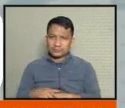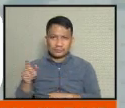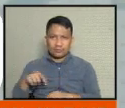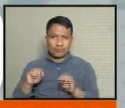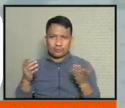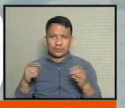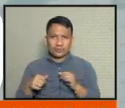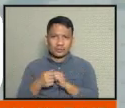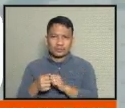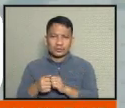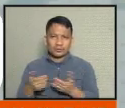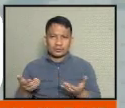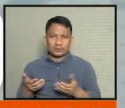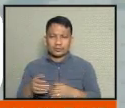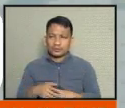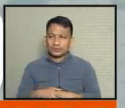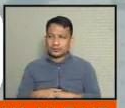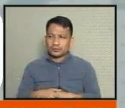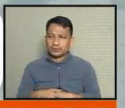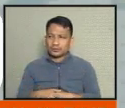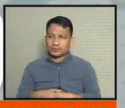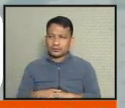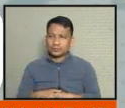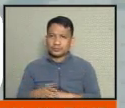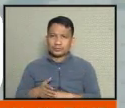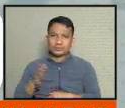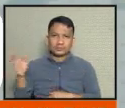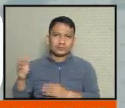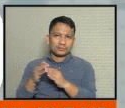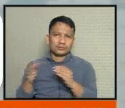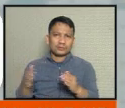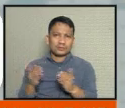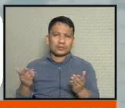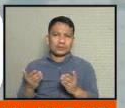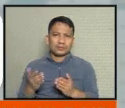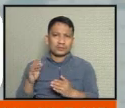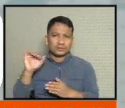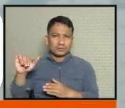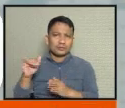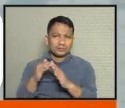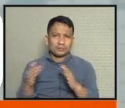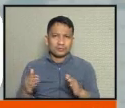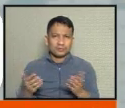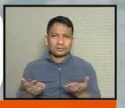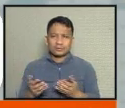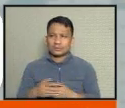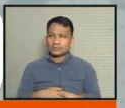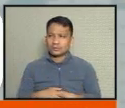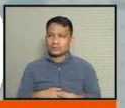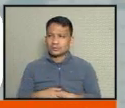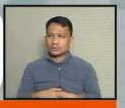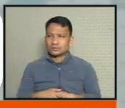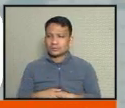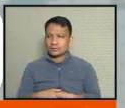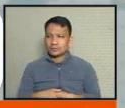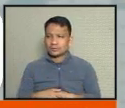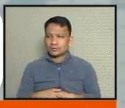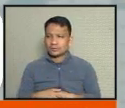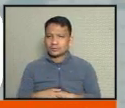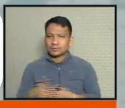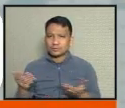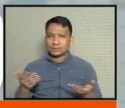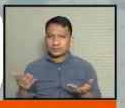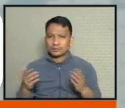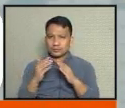sir. Nasaan siya ngayon? Tinitirahan niya. Tinitirahan niya? Opo, sir. Andito ngayon tinitirahan niya, saan siya